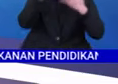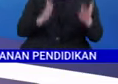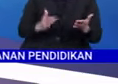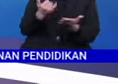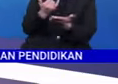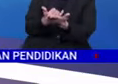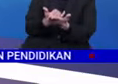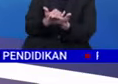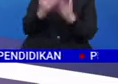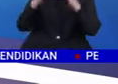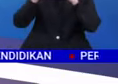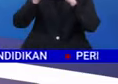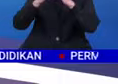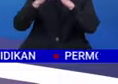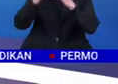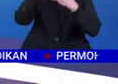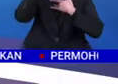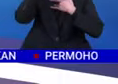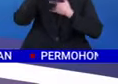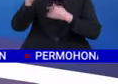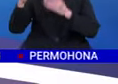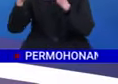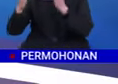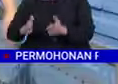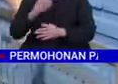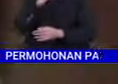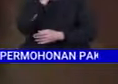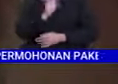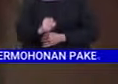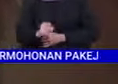terlantar di rumah serta warga emas